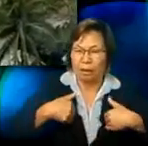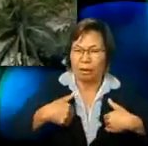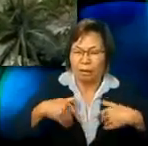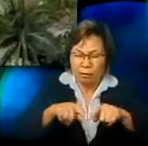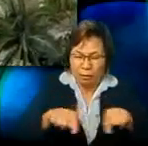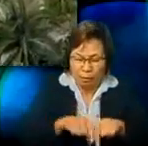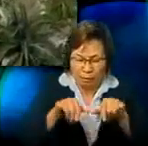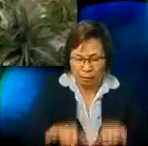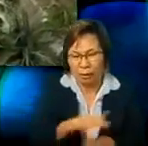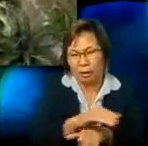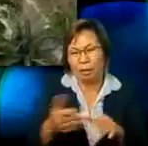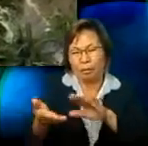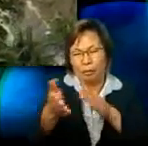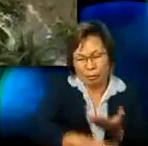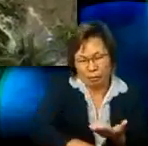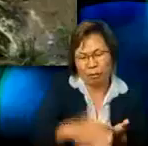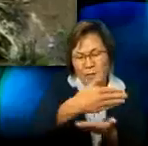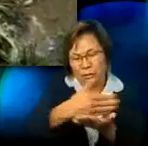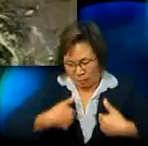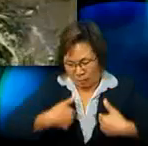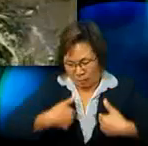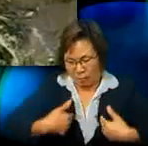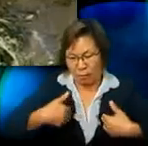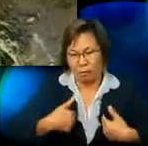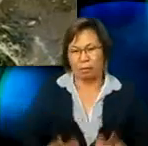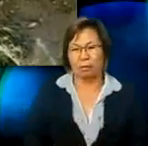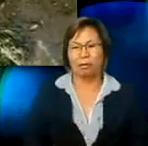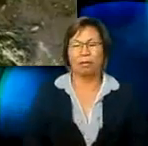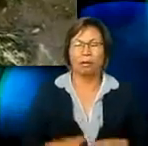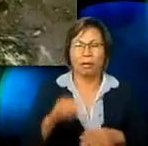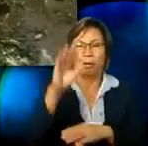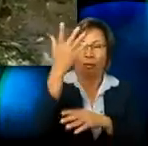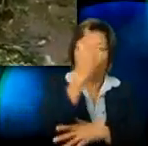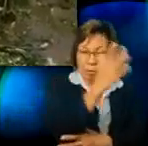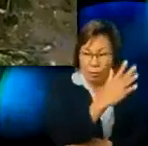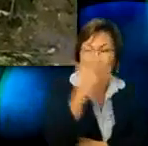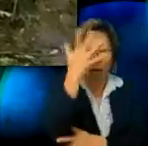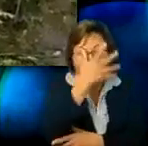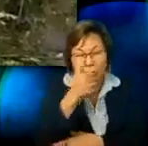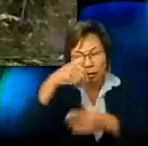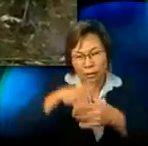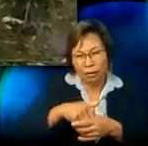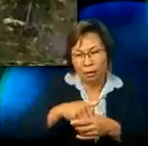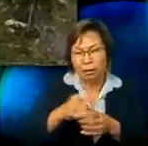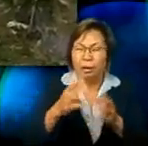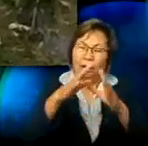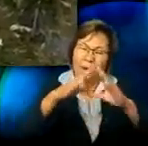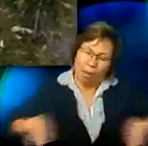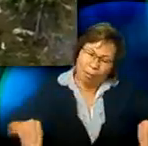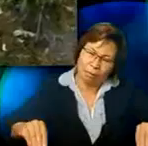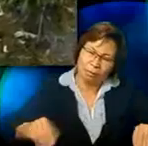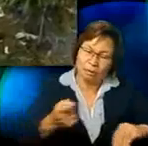dan turut mengorbankan sebahagian daripadanya. Manakala flora hilang keindahannya dalam sekelip